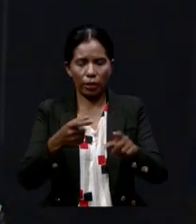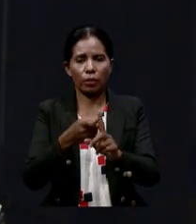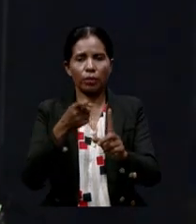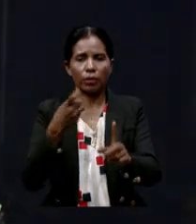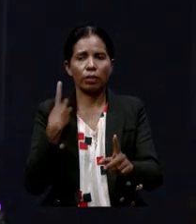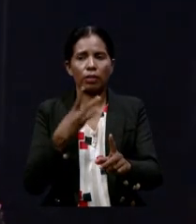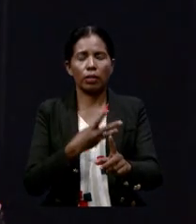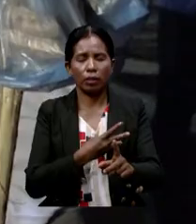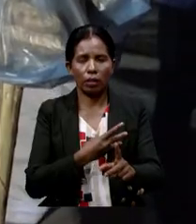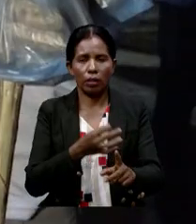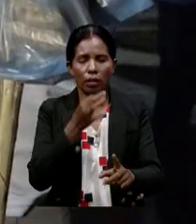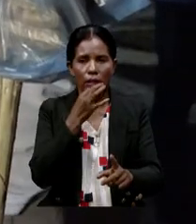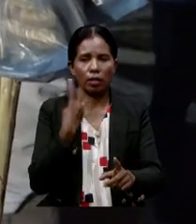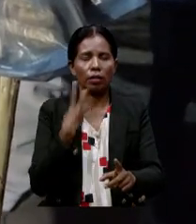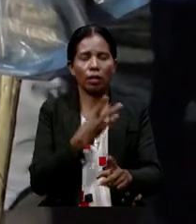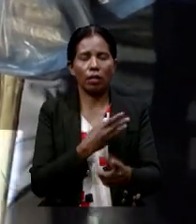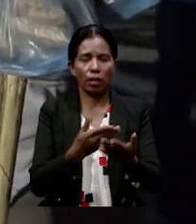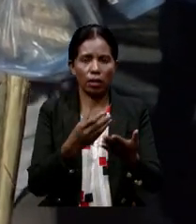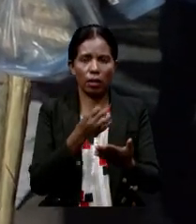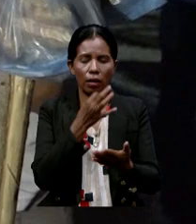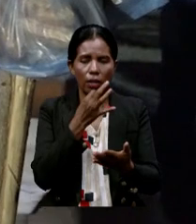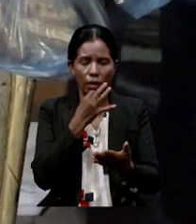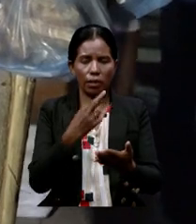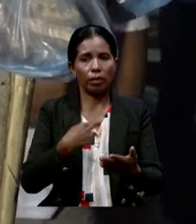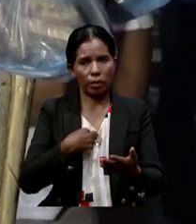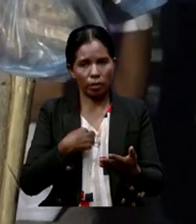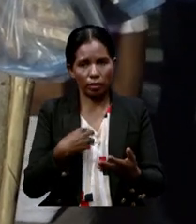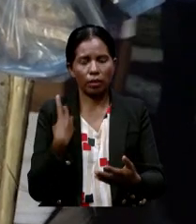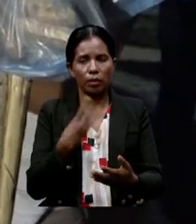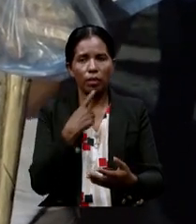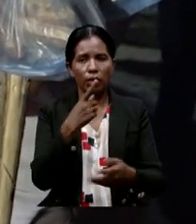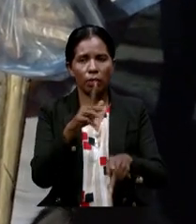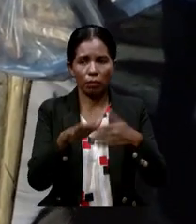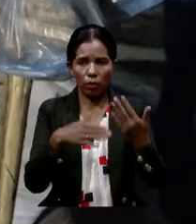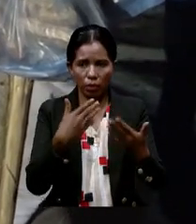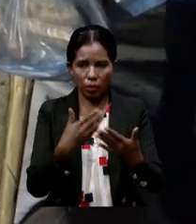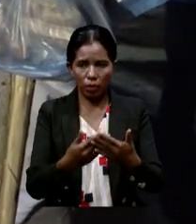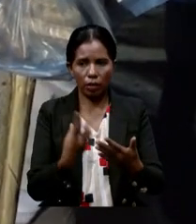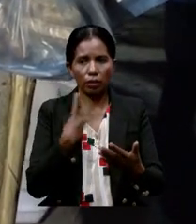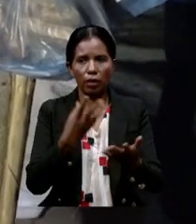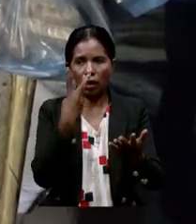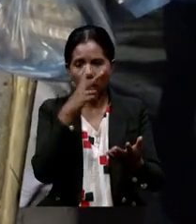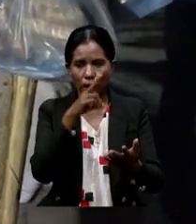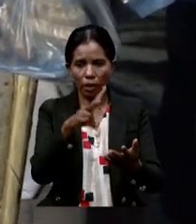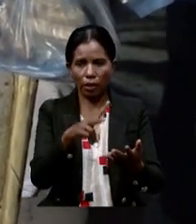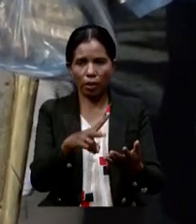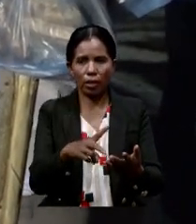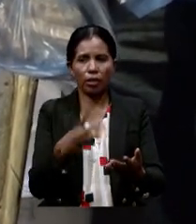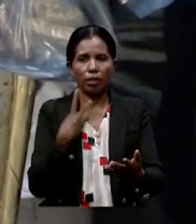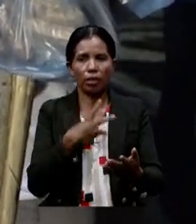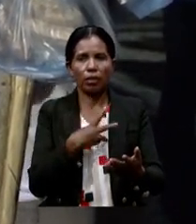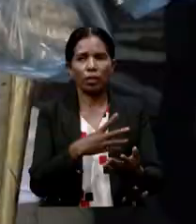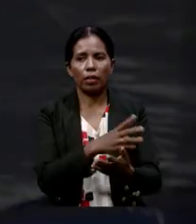ita konsumu, ita ninia produto rasik. Nebe ita karak encoraja na fatin, Timor Wanghotu, ita hare katak ita ninia